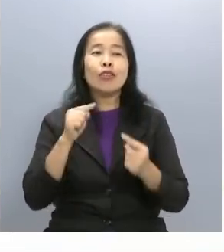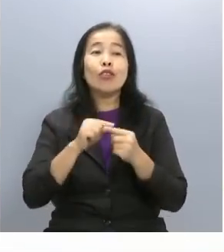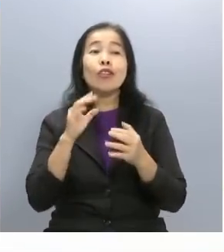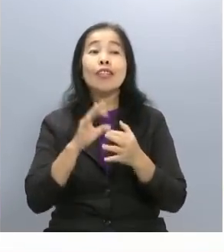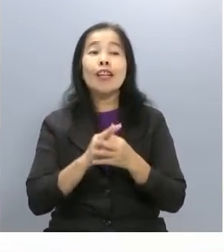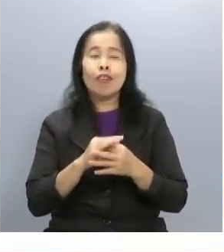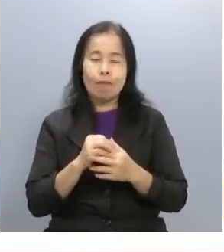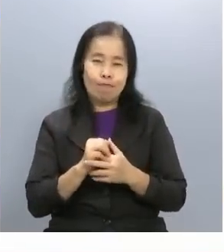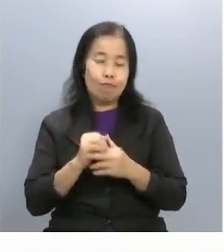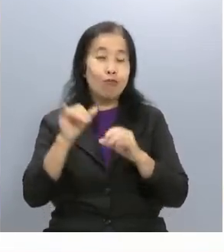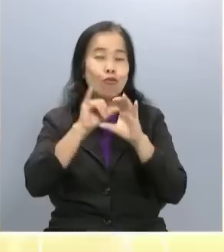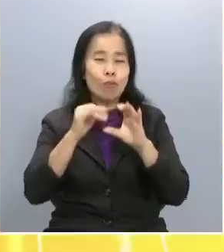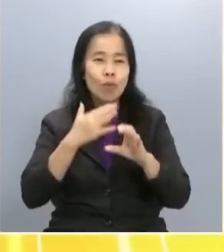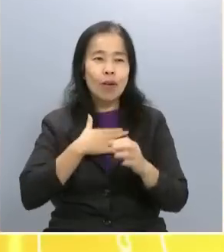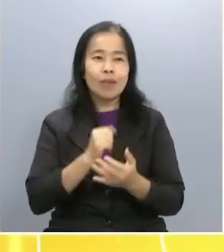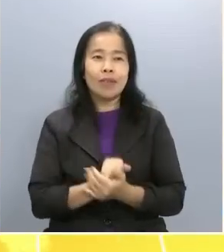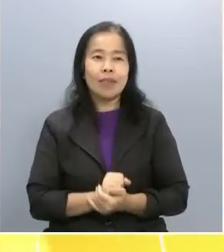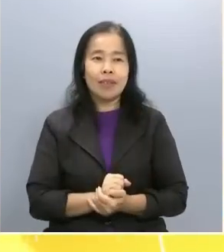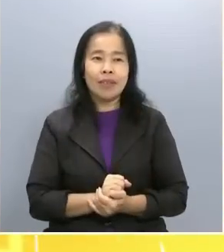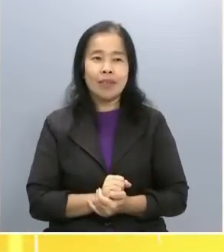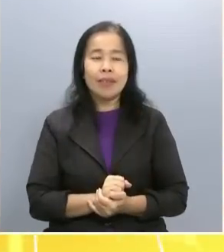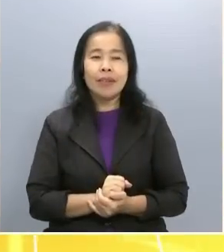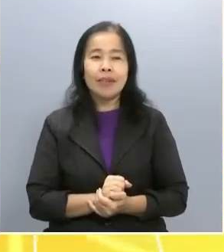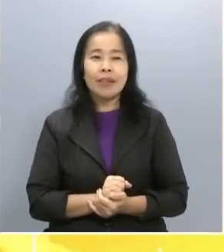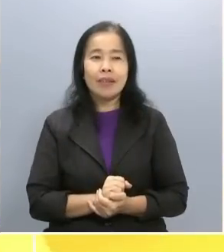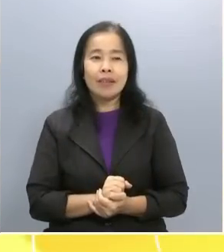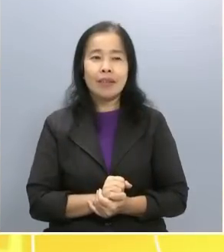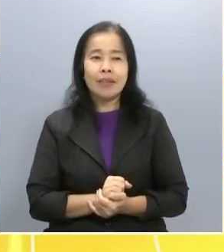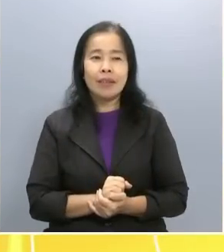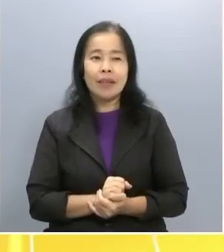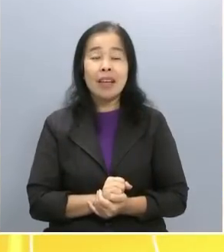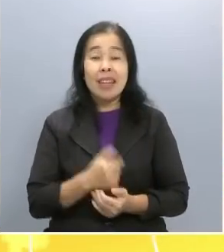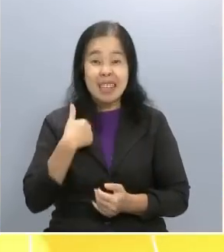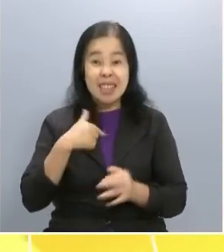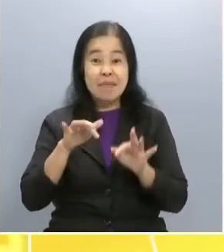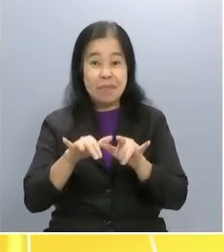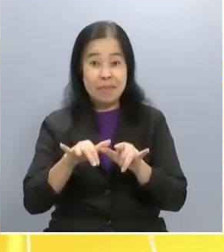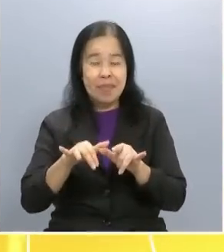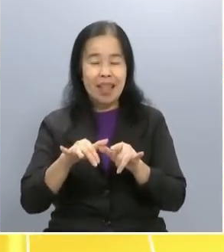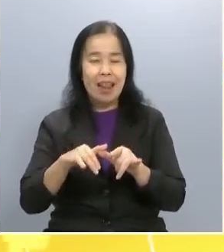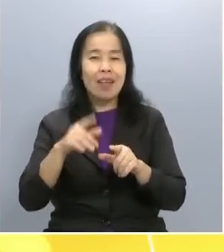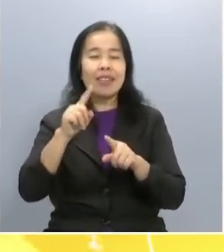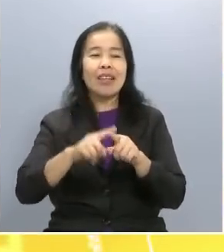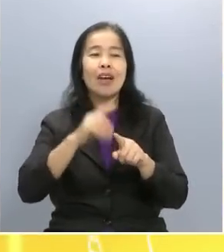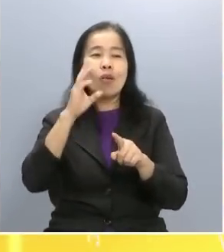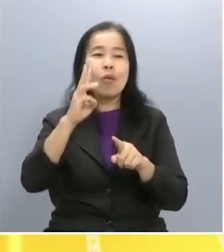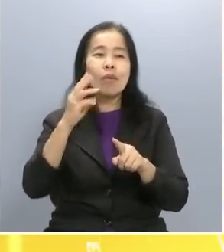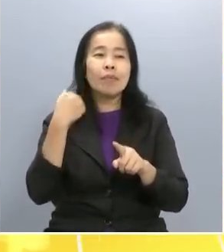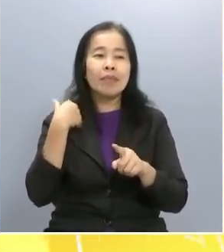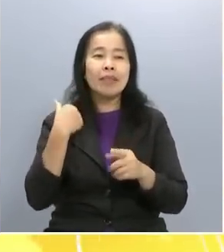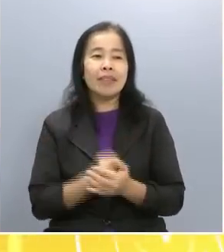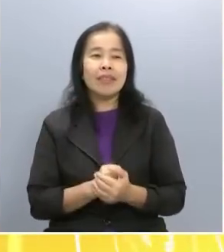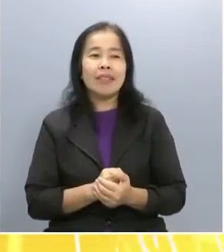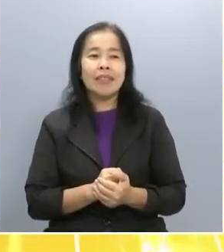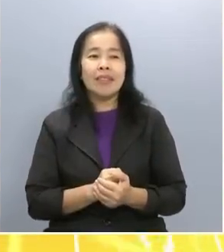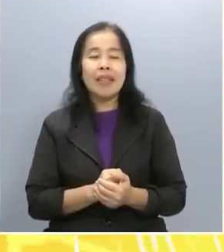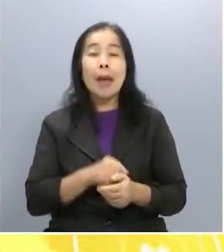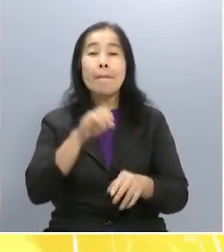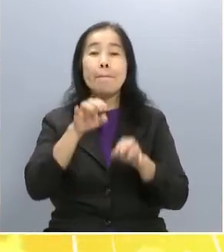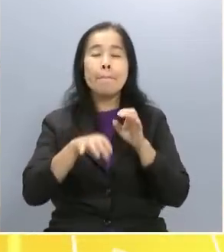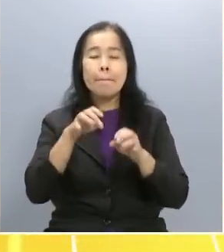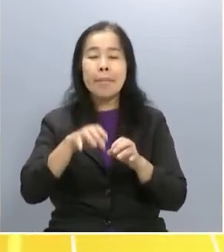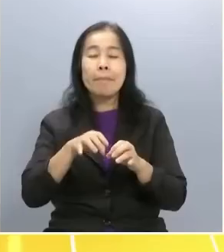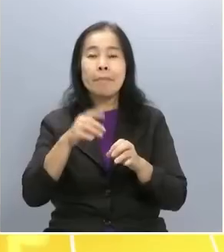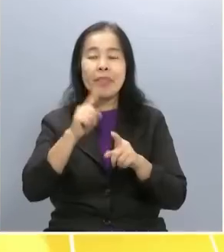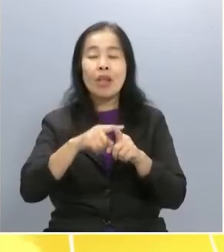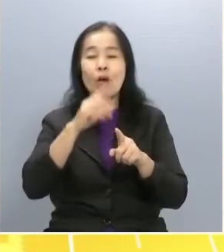ค่ะ แต่คือจริงๆจะเป็นการหยอกเพิ่งผิดมาไอ้เรื่องมิถุนายนน่ะ มิถุนาคม มิถุนาคมเนียมวันก่อนก็กร